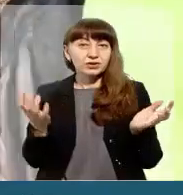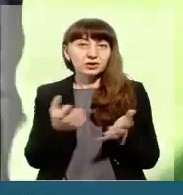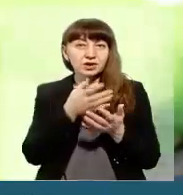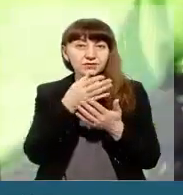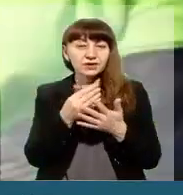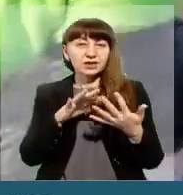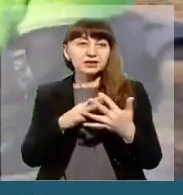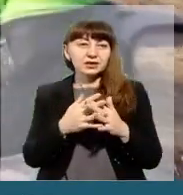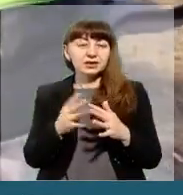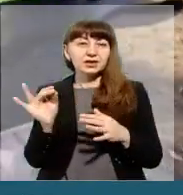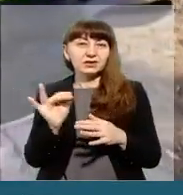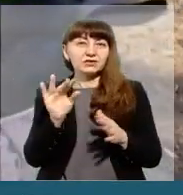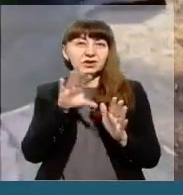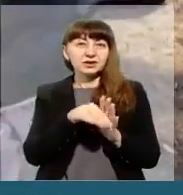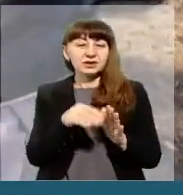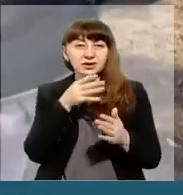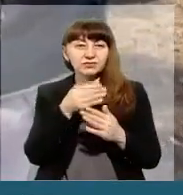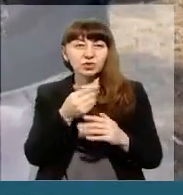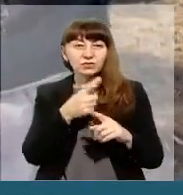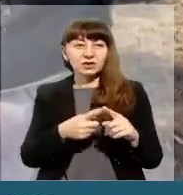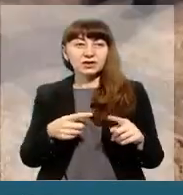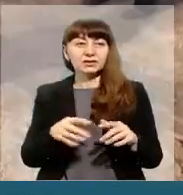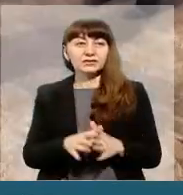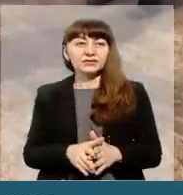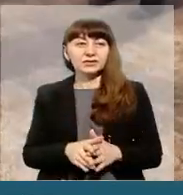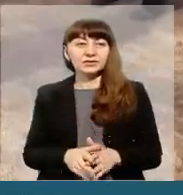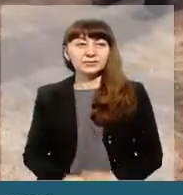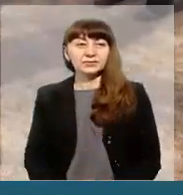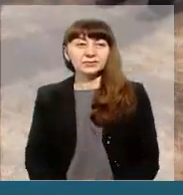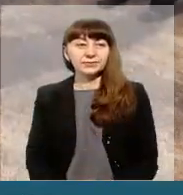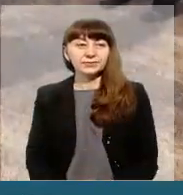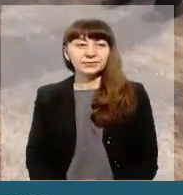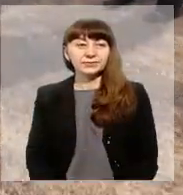қосуға дайын. Ирина Новицкая, Айжан Каламбаева, Алексей Ситник, Қостанай телеарнасы.